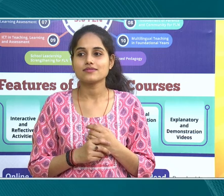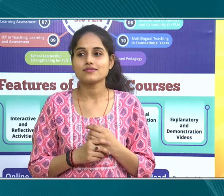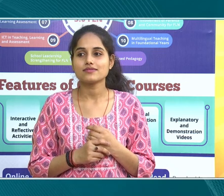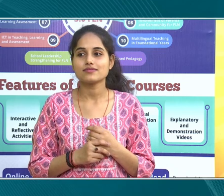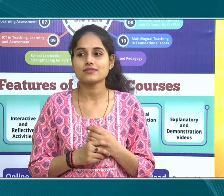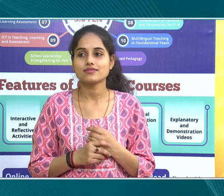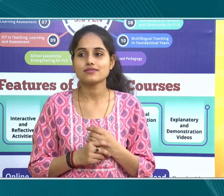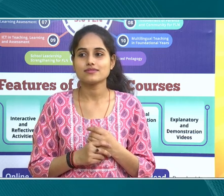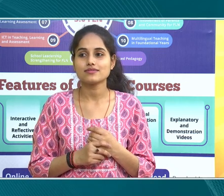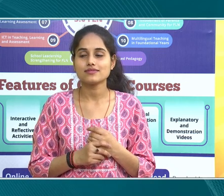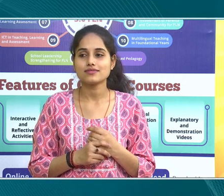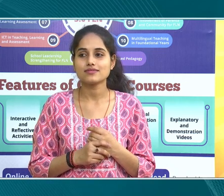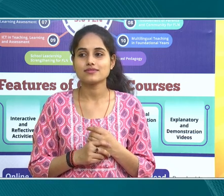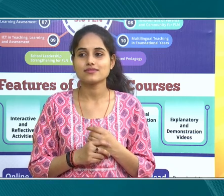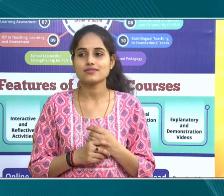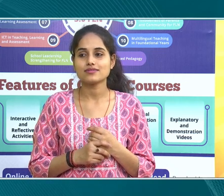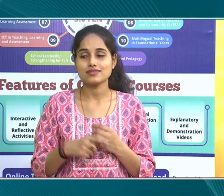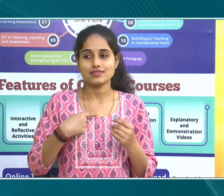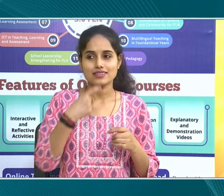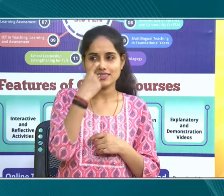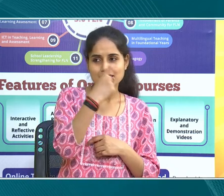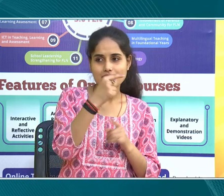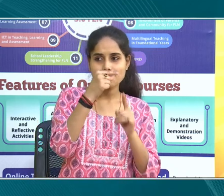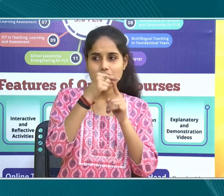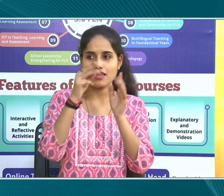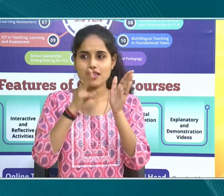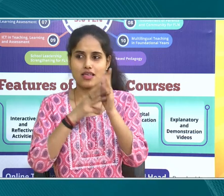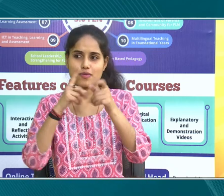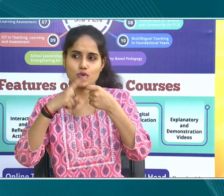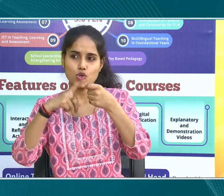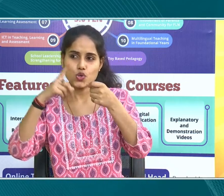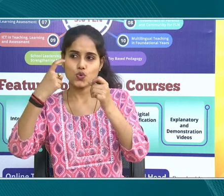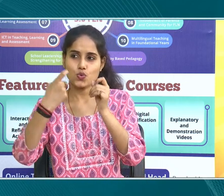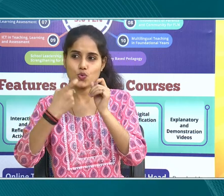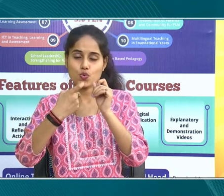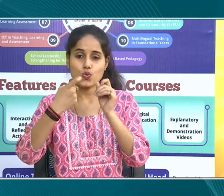उनके मां में जैसे मैंने लिखा 7 pm³